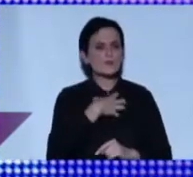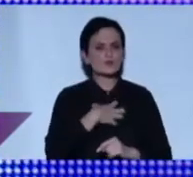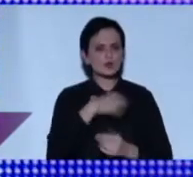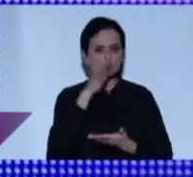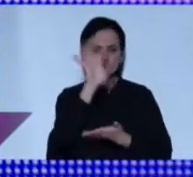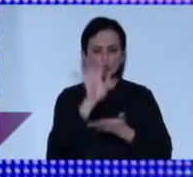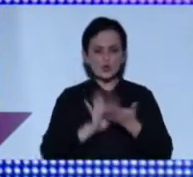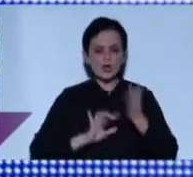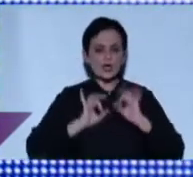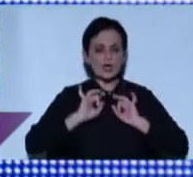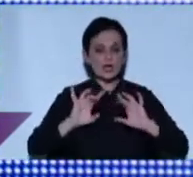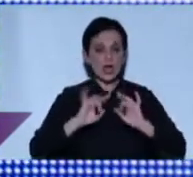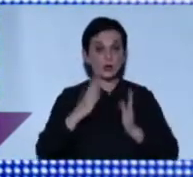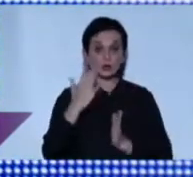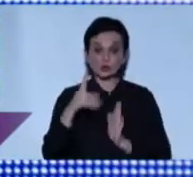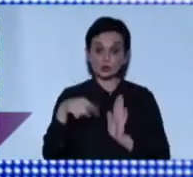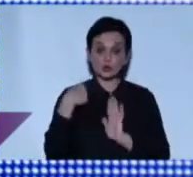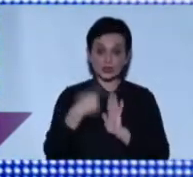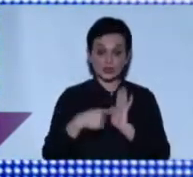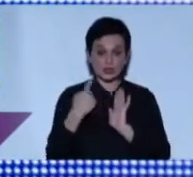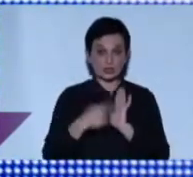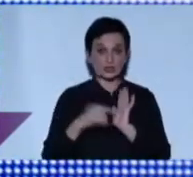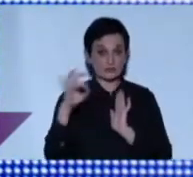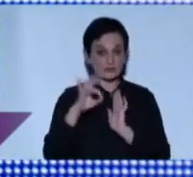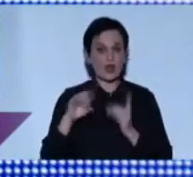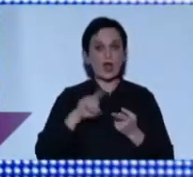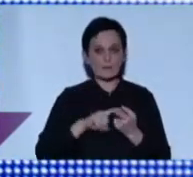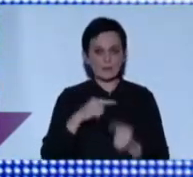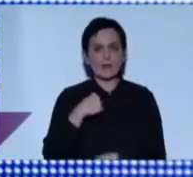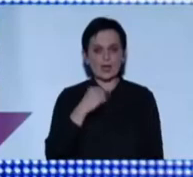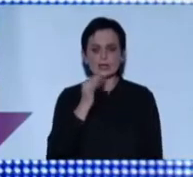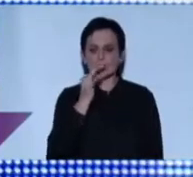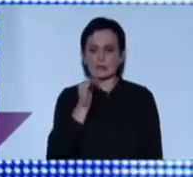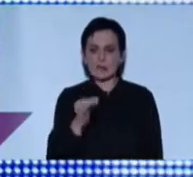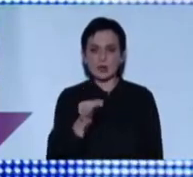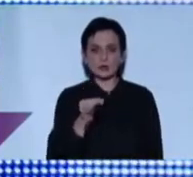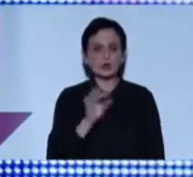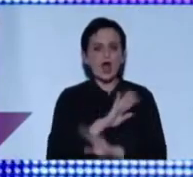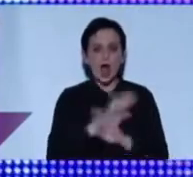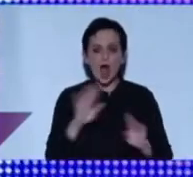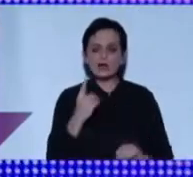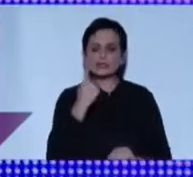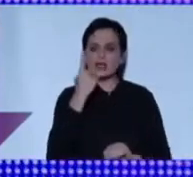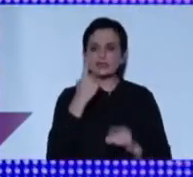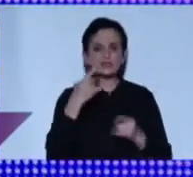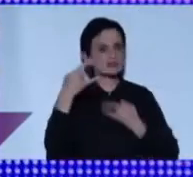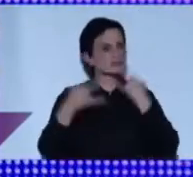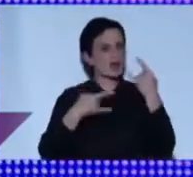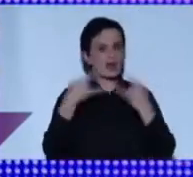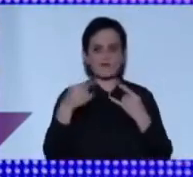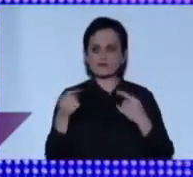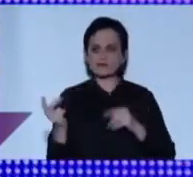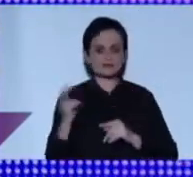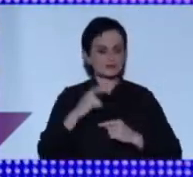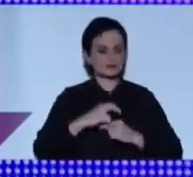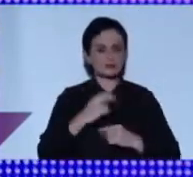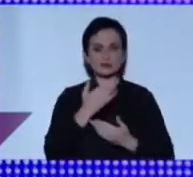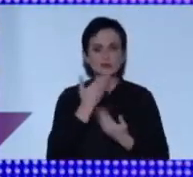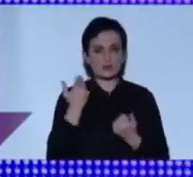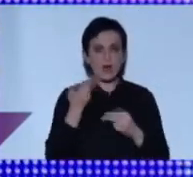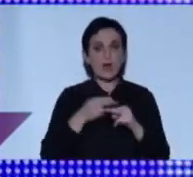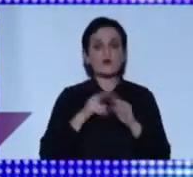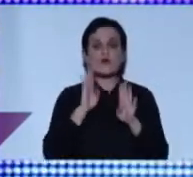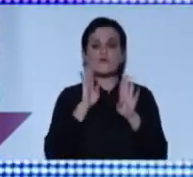და ამაზე თუ დაგვისმევთ კითხვას, რა თქმა უნდა გიპასუხებთ. არც ერთი ტელევიზია არ მოსულა და ამიტომ